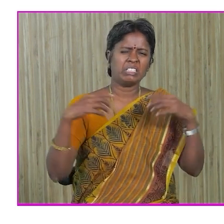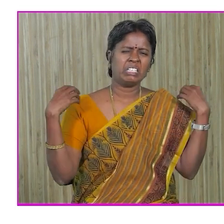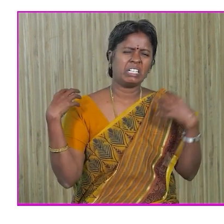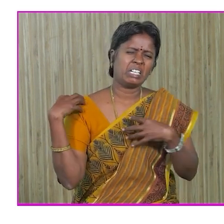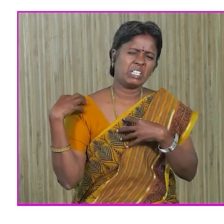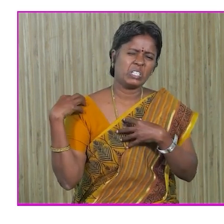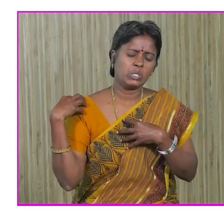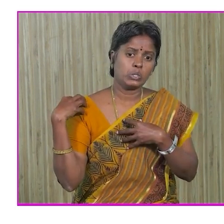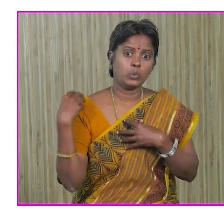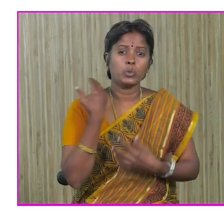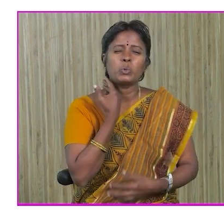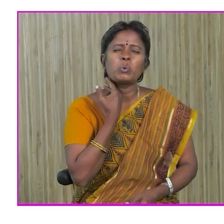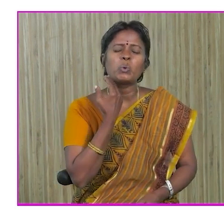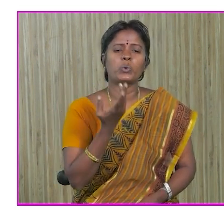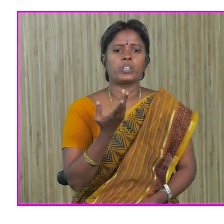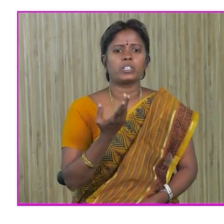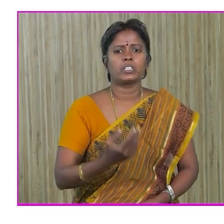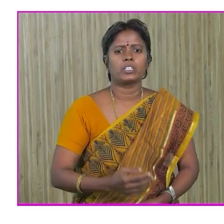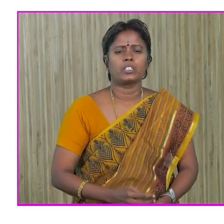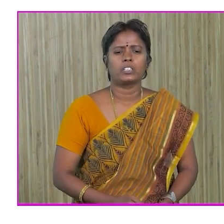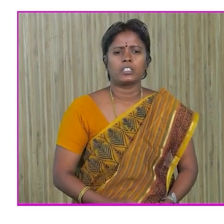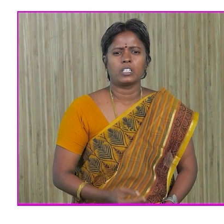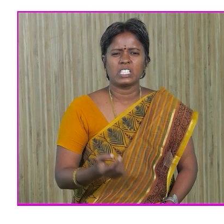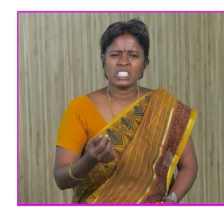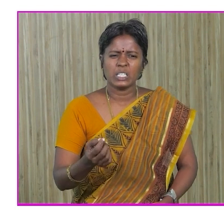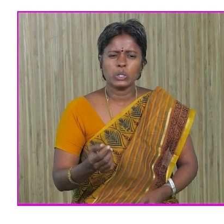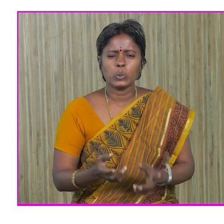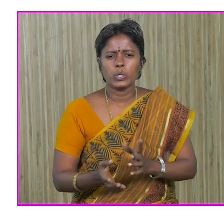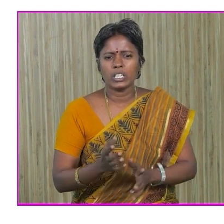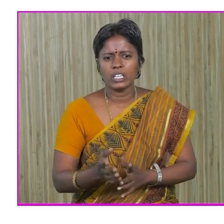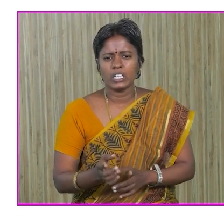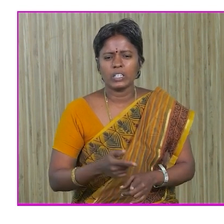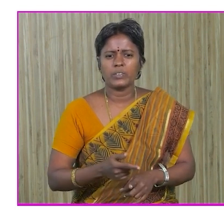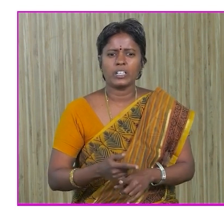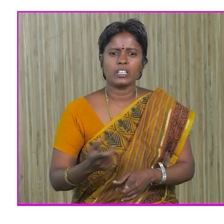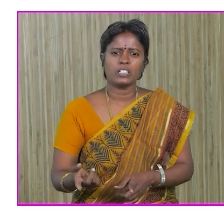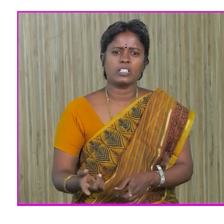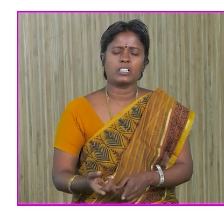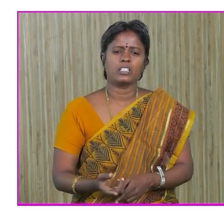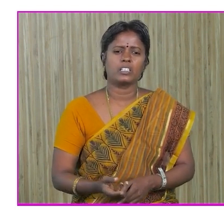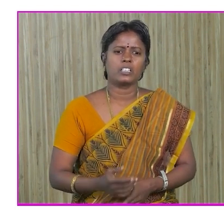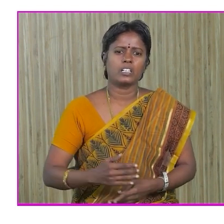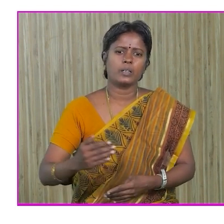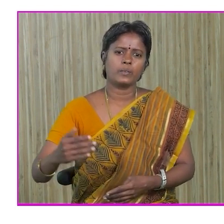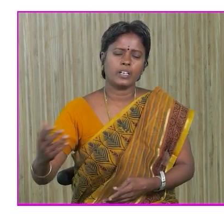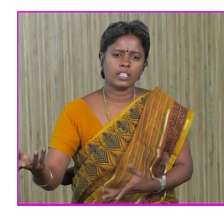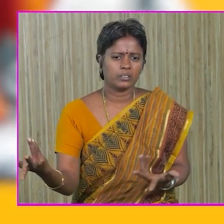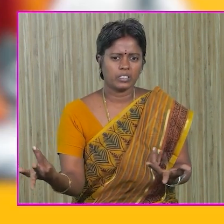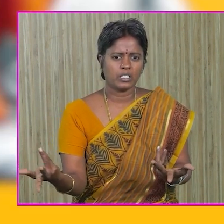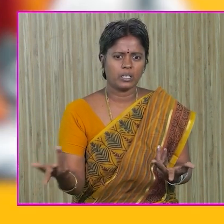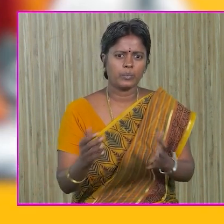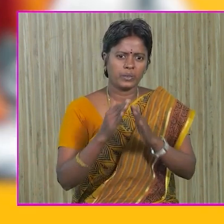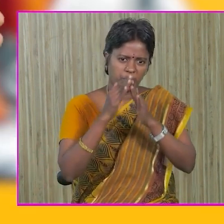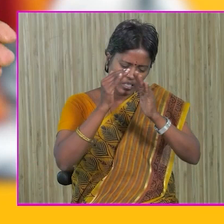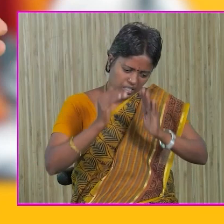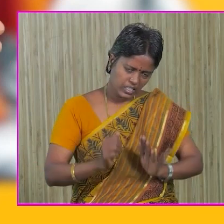கொடிய நோய். தினக்கூலி செய்பவர்கள், சிறு தொழில் புரிபவர்கள், விவசாயிகள் என பலரும் வேலைக்கு செல்ல இயலாமல் வீட்டிலேயே